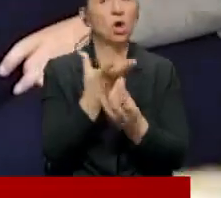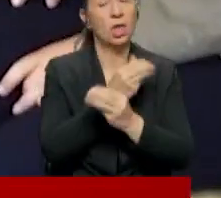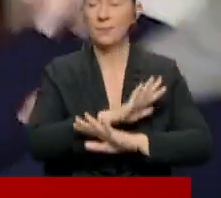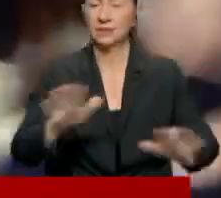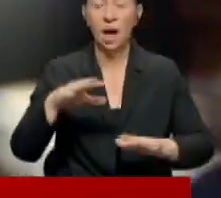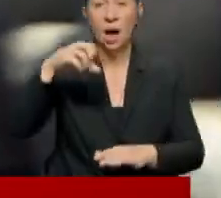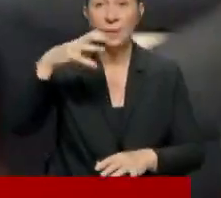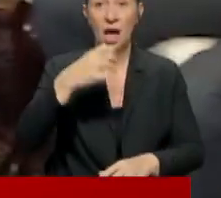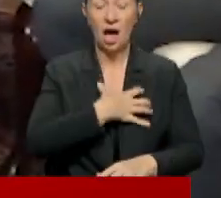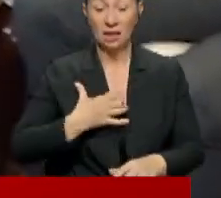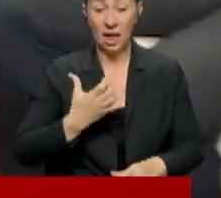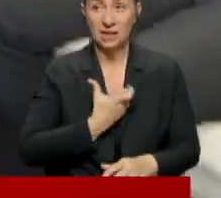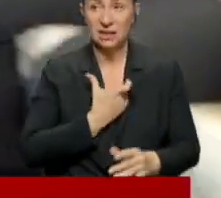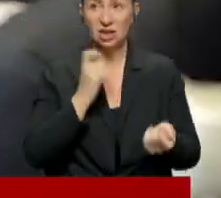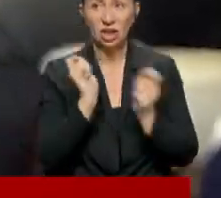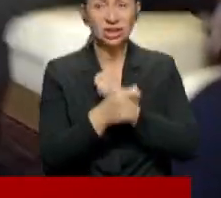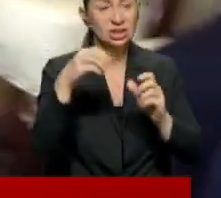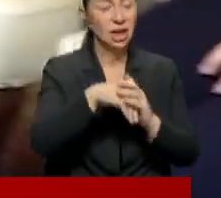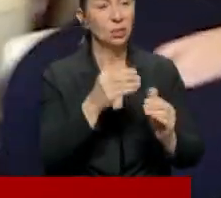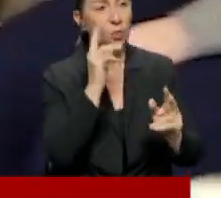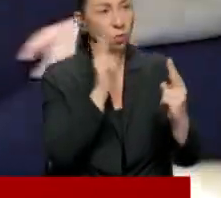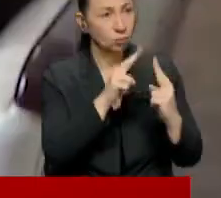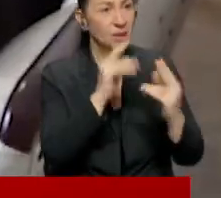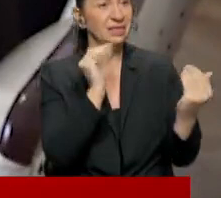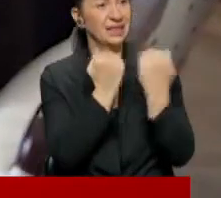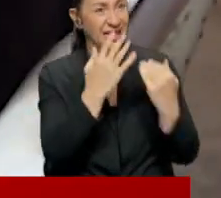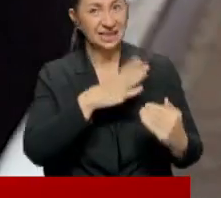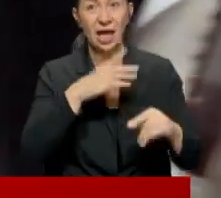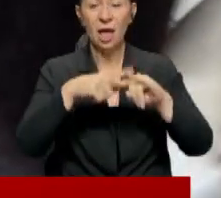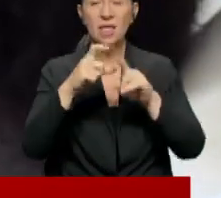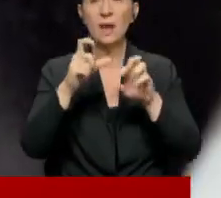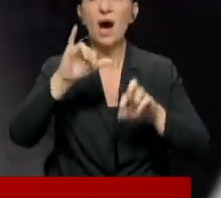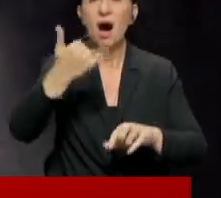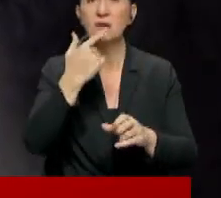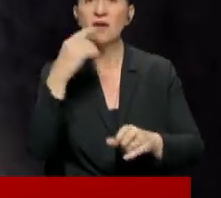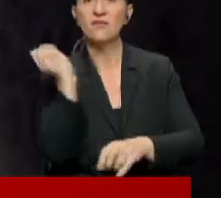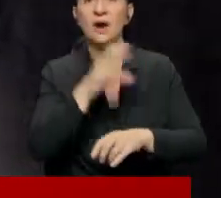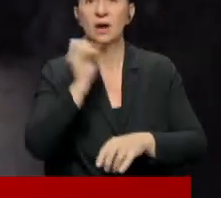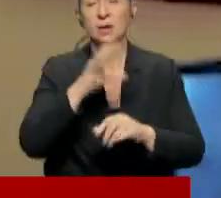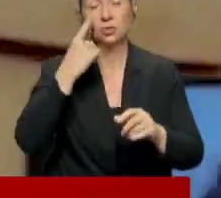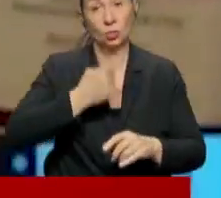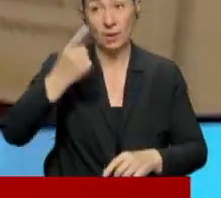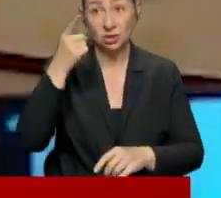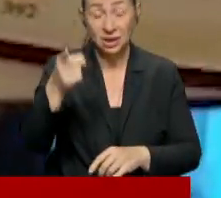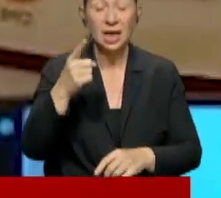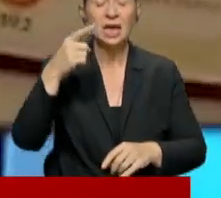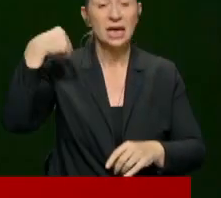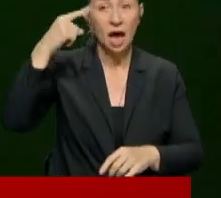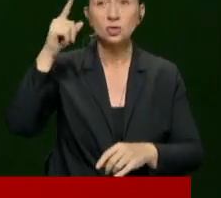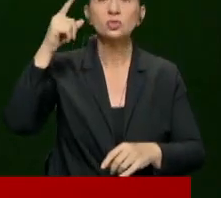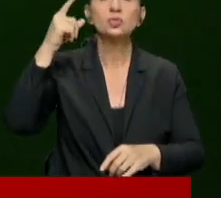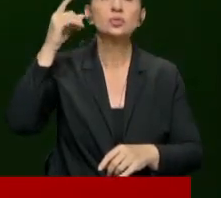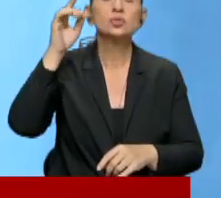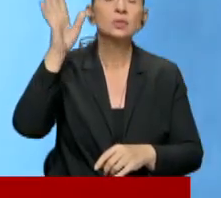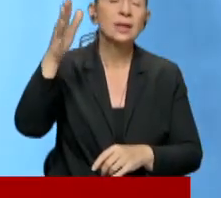AK Parti'nin anayasa değişikliği için görüşüp destek istediği hdp'yi de yine çok sert sözlerle hedef aldı Cumhurbaşkanı Irak ve Suriye yönelik